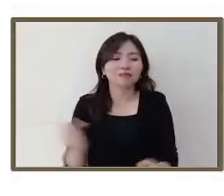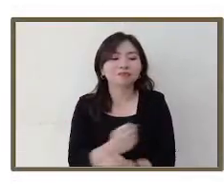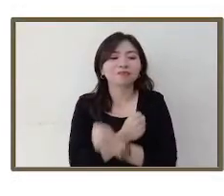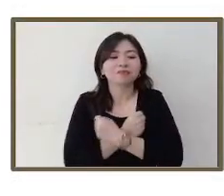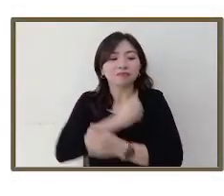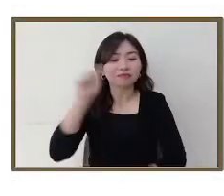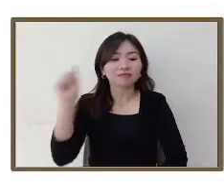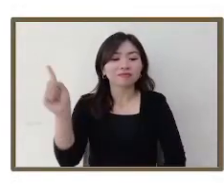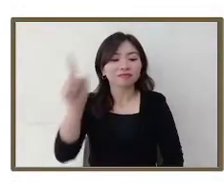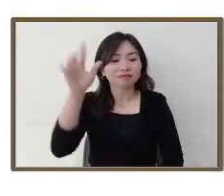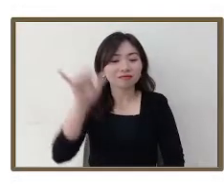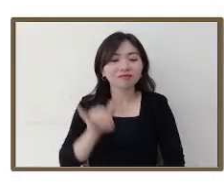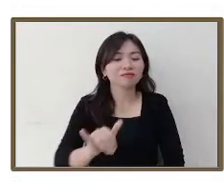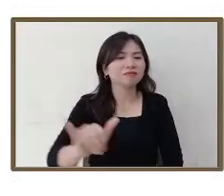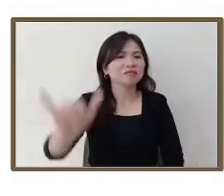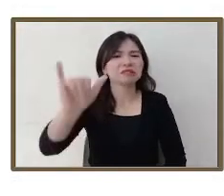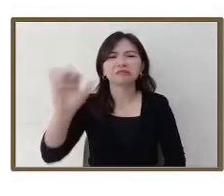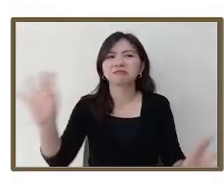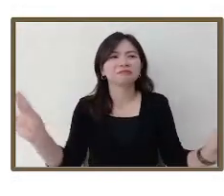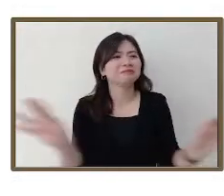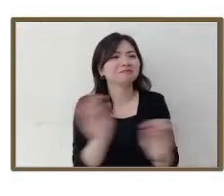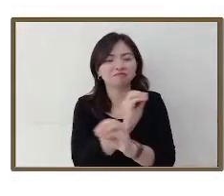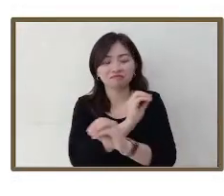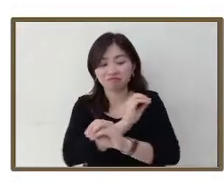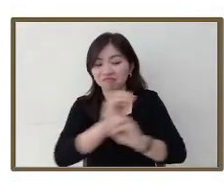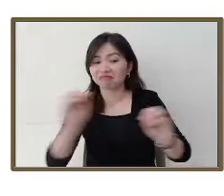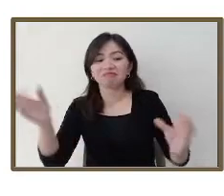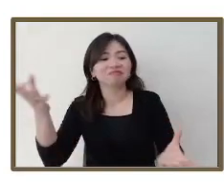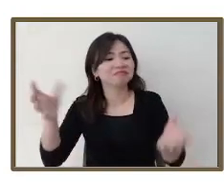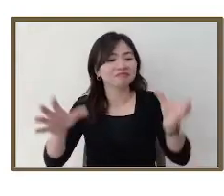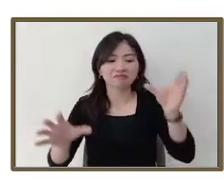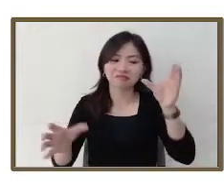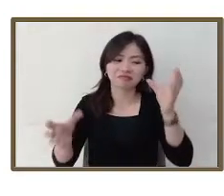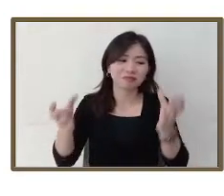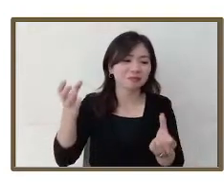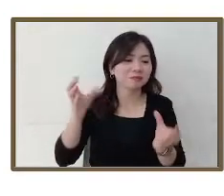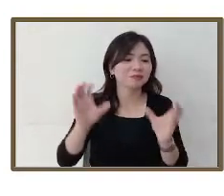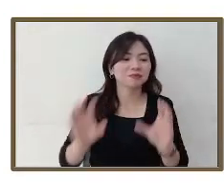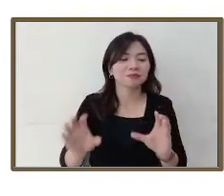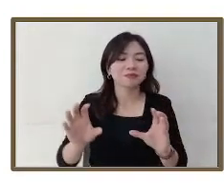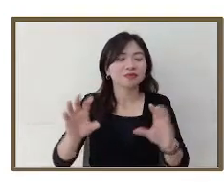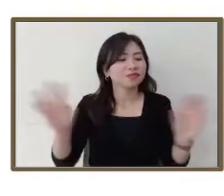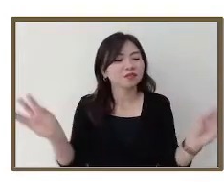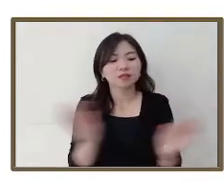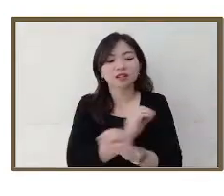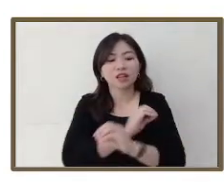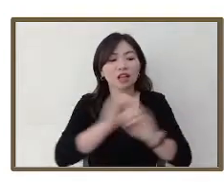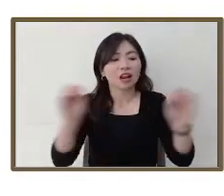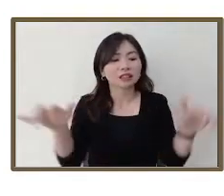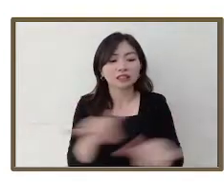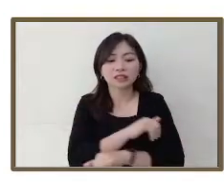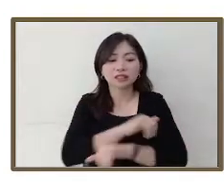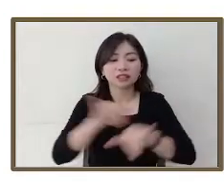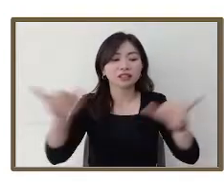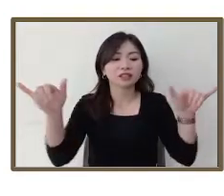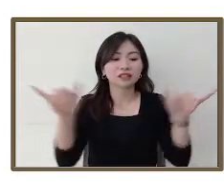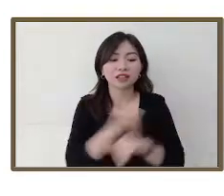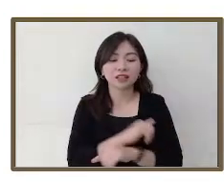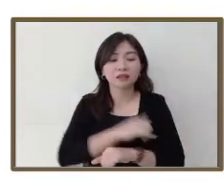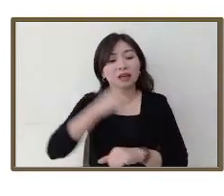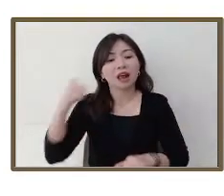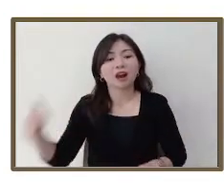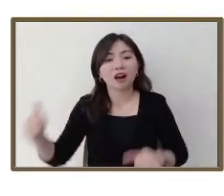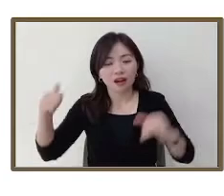Pag-ibig na wagas ay walang katumbas, walang katulad